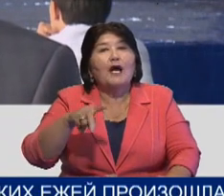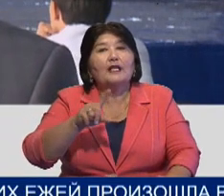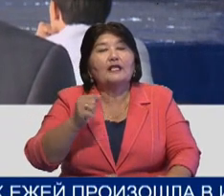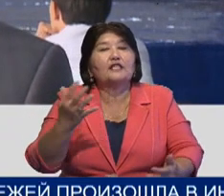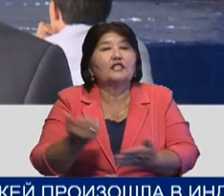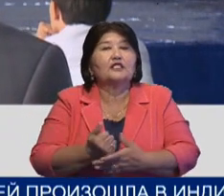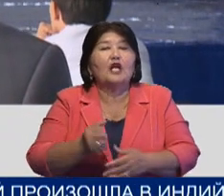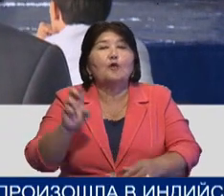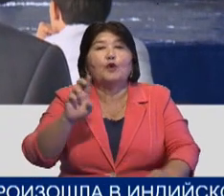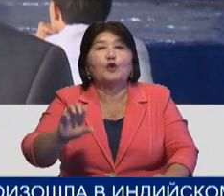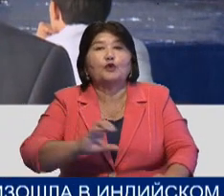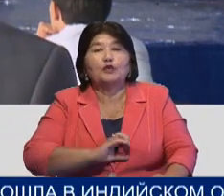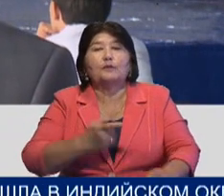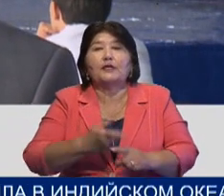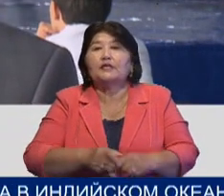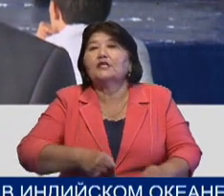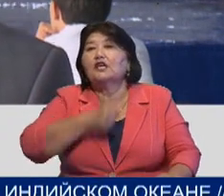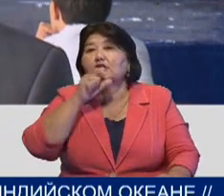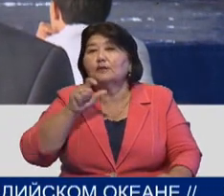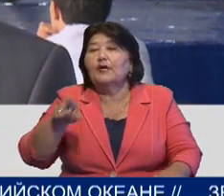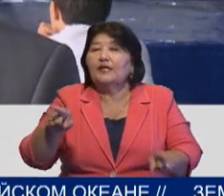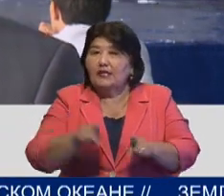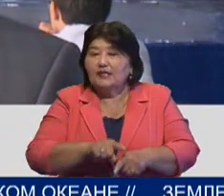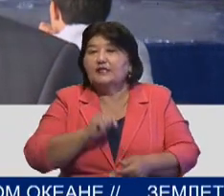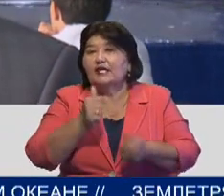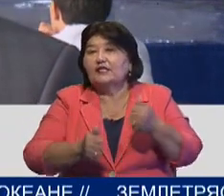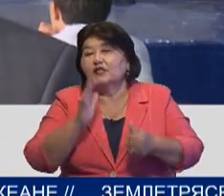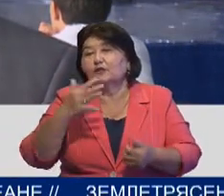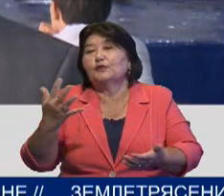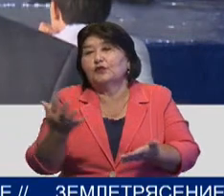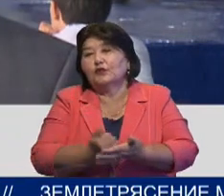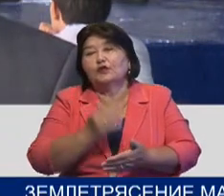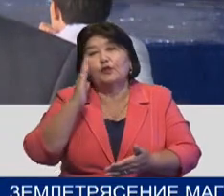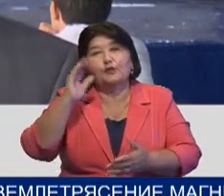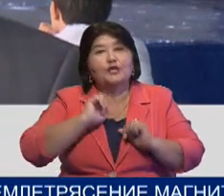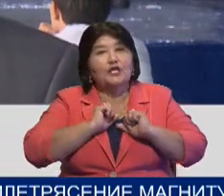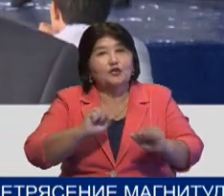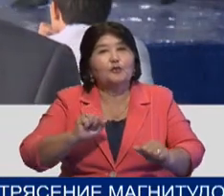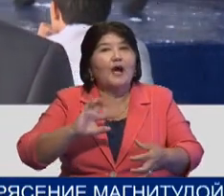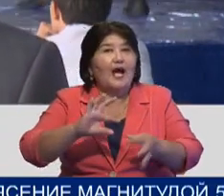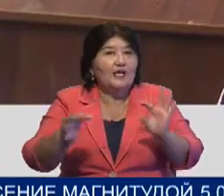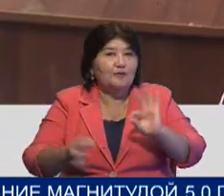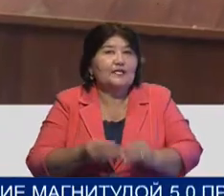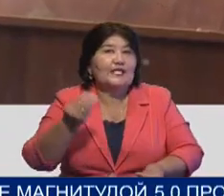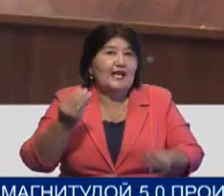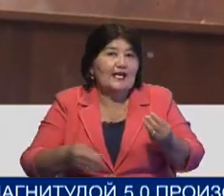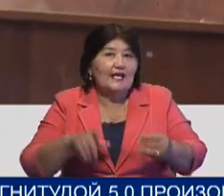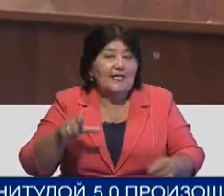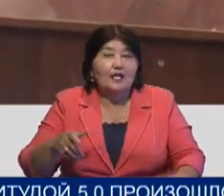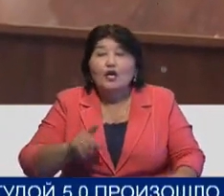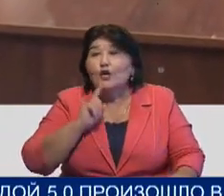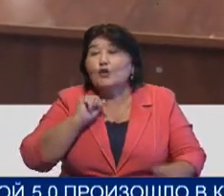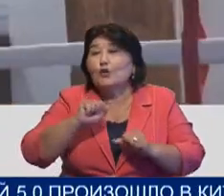призёром бронзовой медали среди взрослых Пусть на таких соревнованиях будут заны будущие чемпионы Олимпийских игр у юных